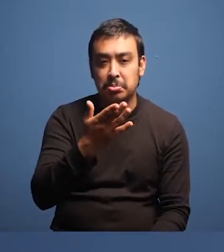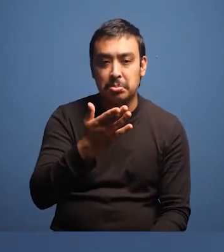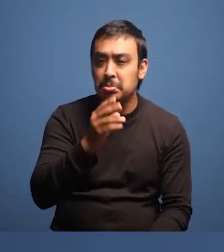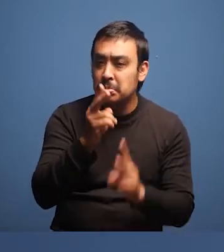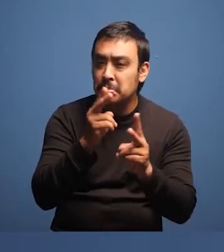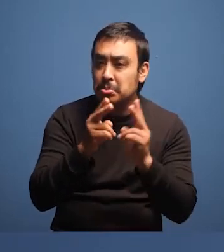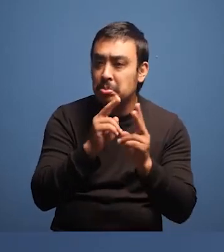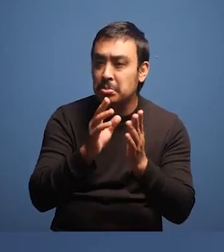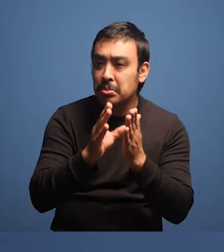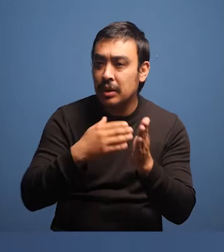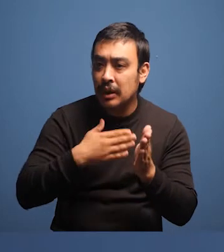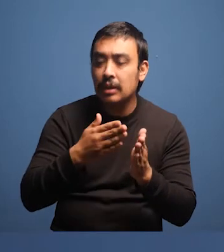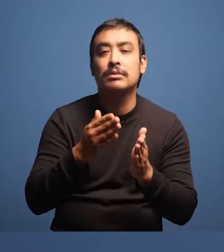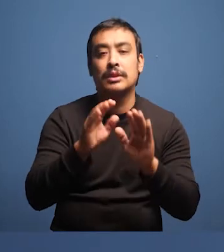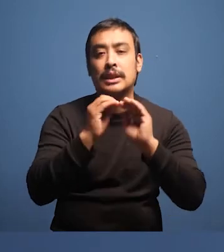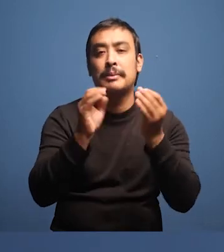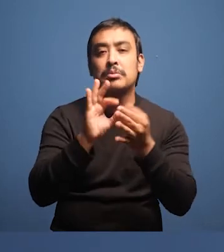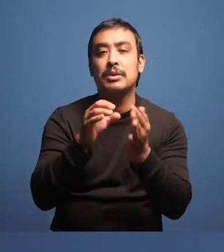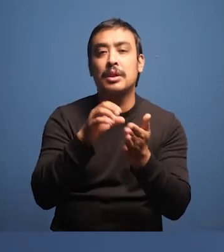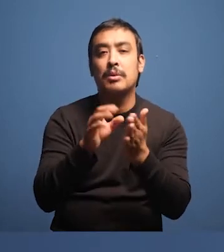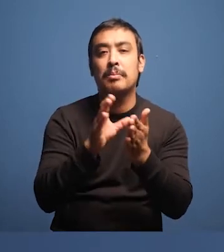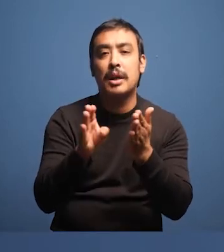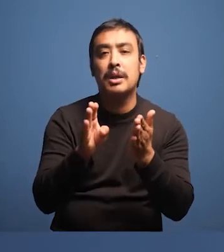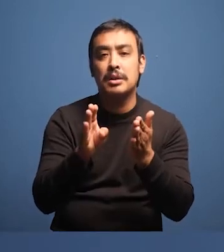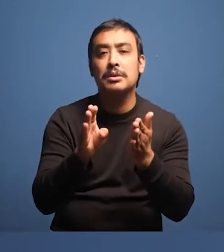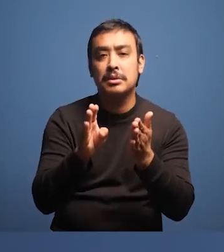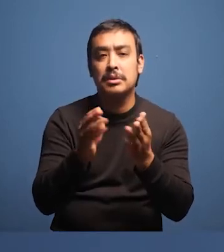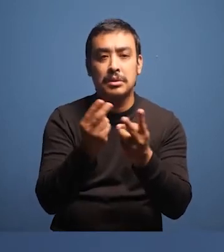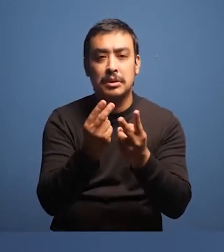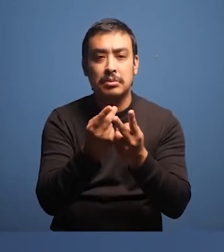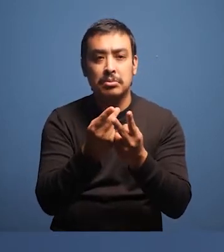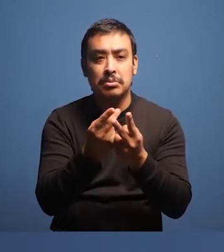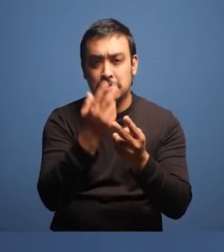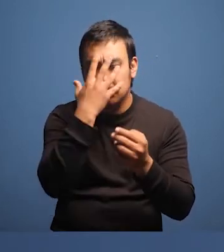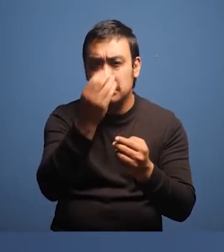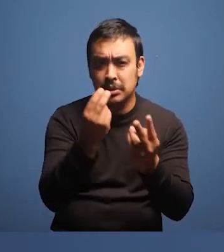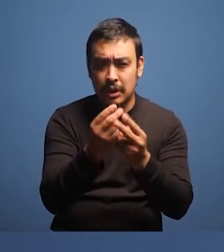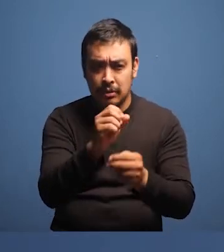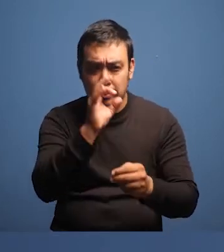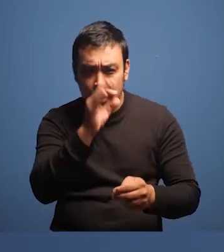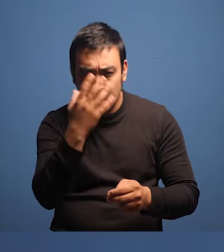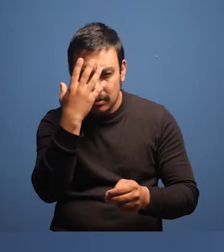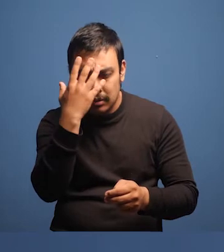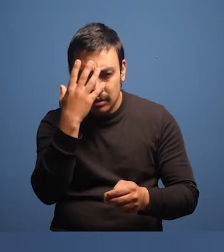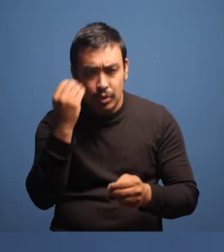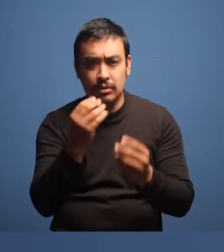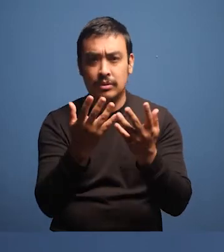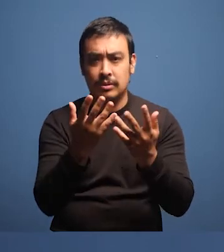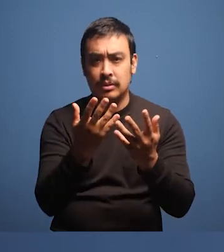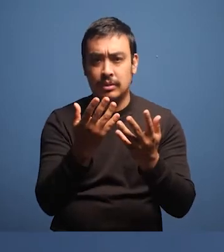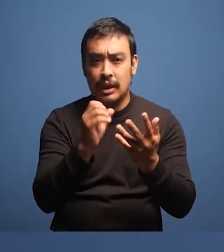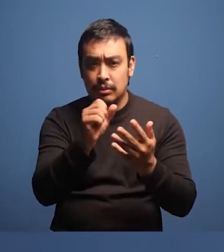कहाँबाट आइरहेछ भन्दाखेरि चाहिँ सोसियल मिडिया प्लेटफर्महरूले चाहिँ एउटा काइन्ड अफ मार्क्स प्रोभाइड गरिरहेछ कि जसले चाहिँ उसको रियल आइडेन्टिटीलाई चाहिँ हिट गरिदिन्छ अब रियल आइडेन्टिटी